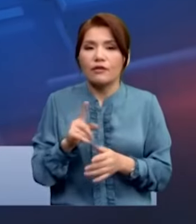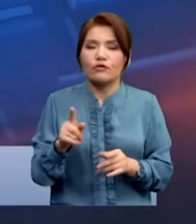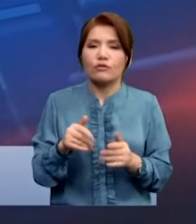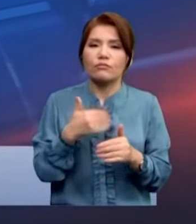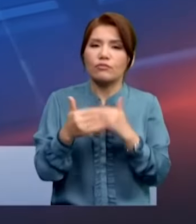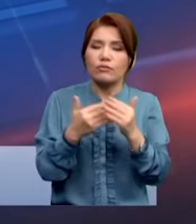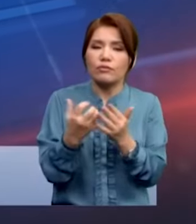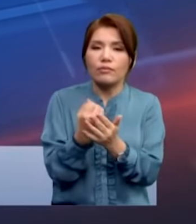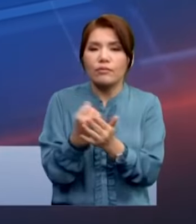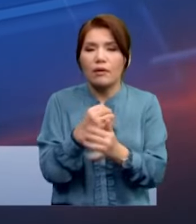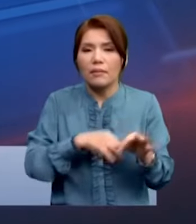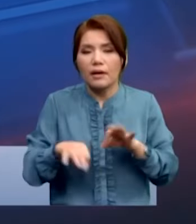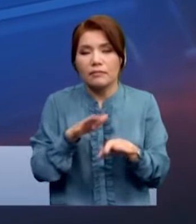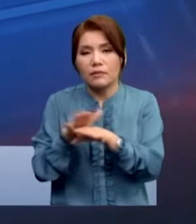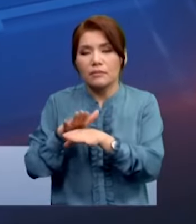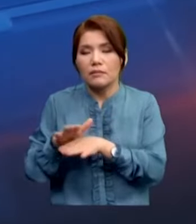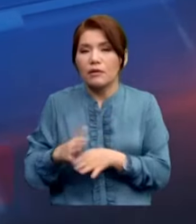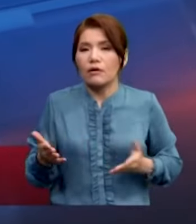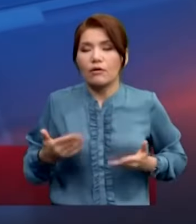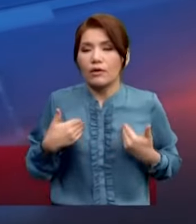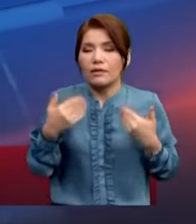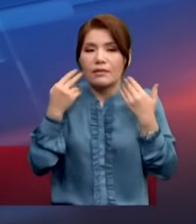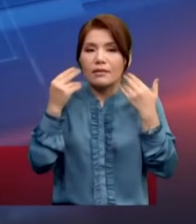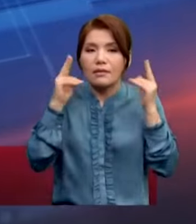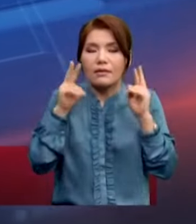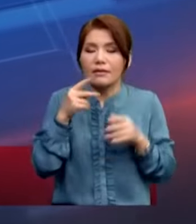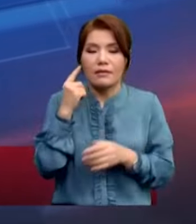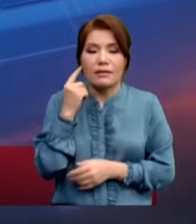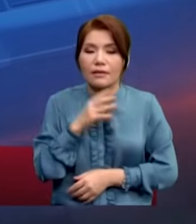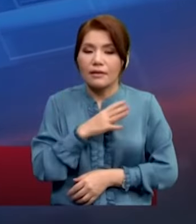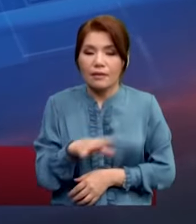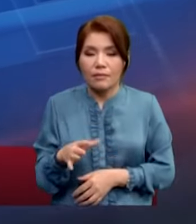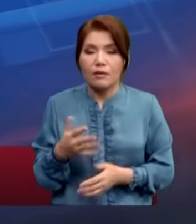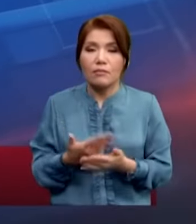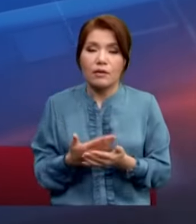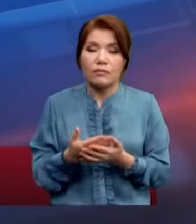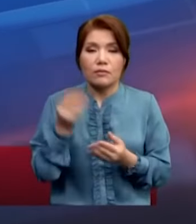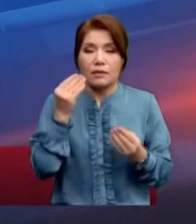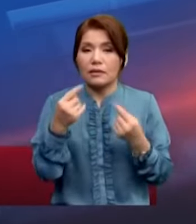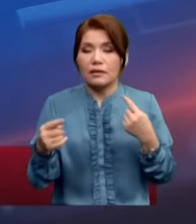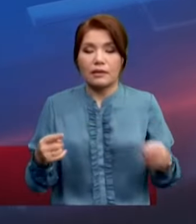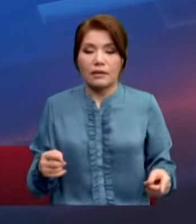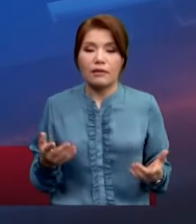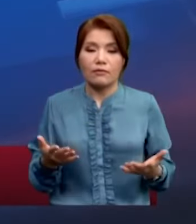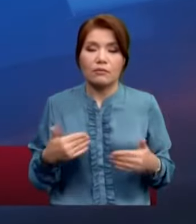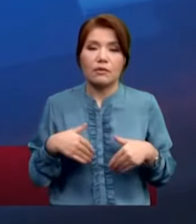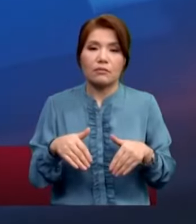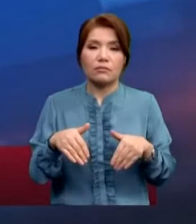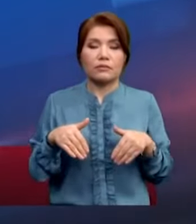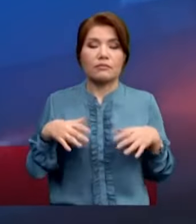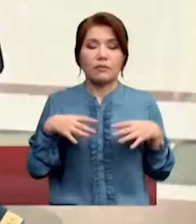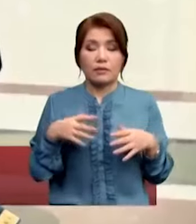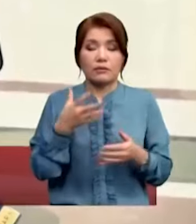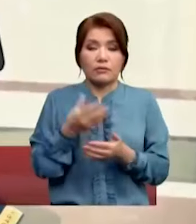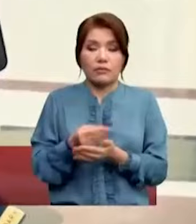какие-то экономические проекты там реализовывал или продвигал. Поэтому есть такая вот сомнение двоякое. Итак, поэтому мы воздержались. Это